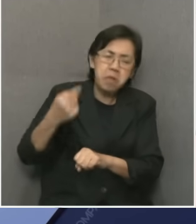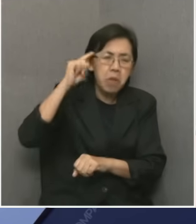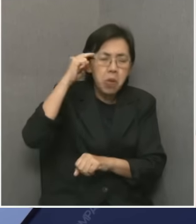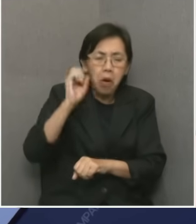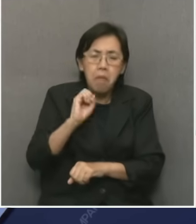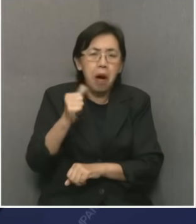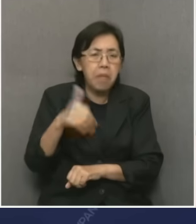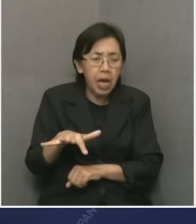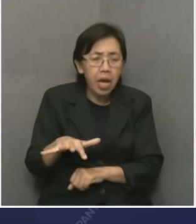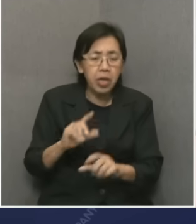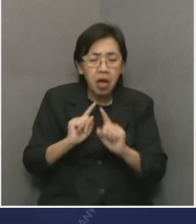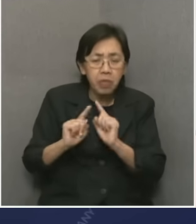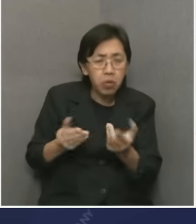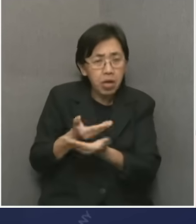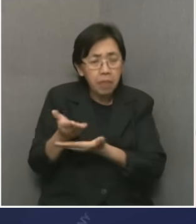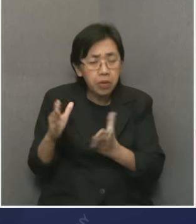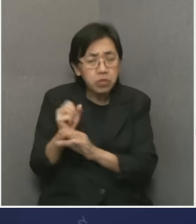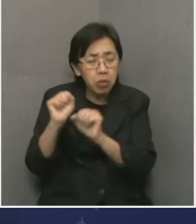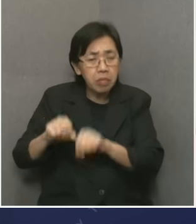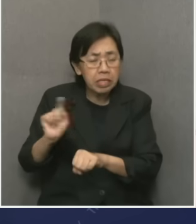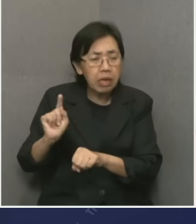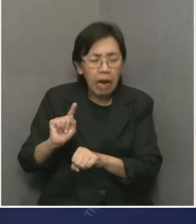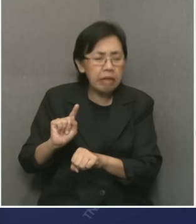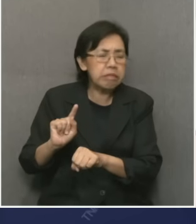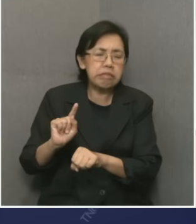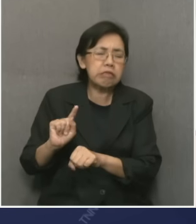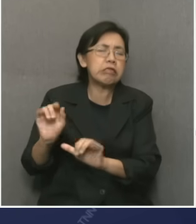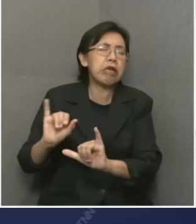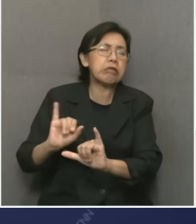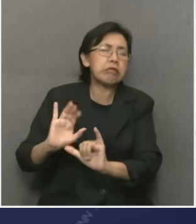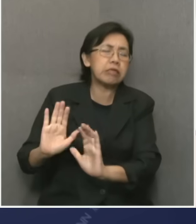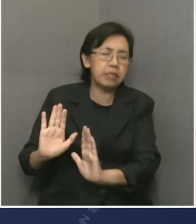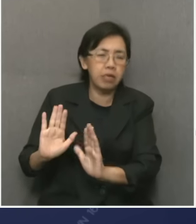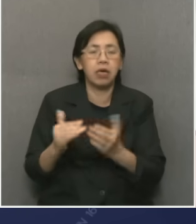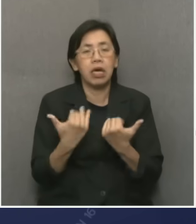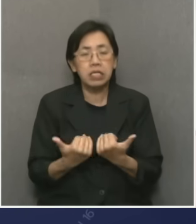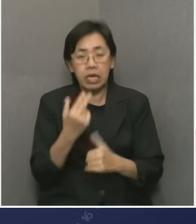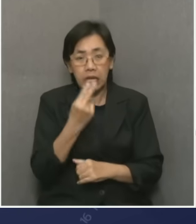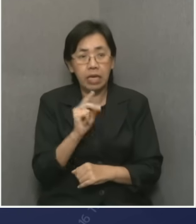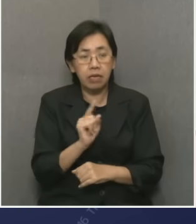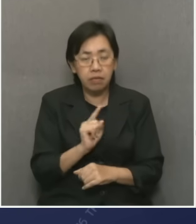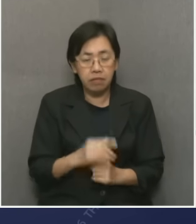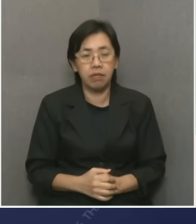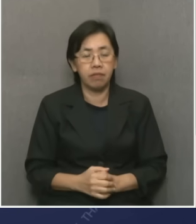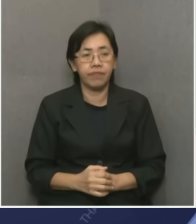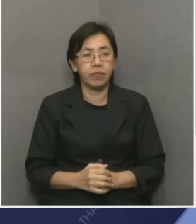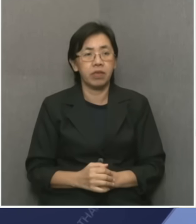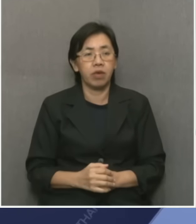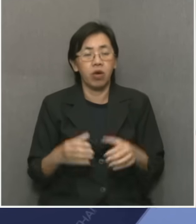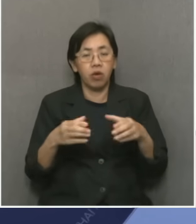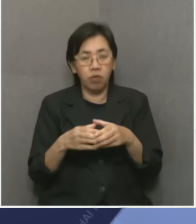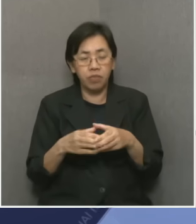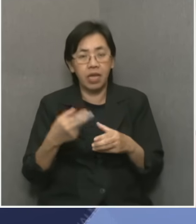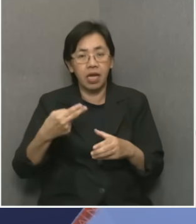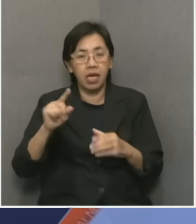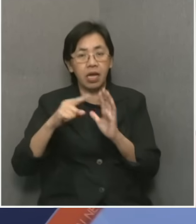ว่ามันจะมีการพูดคุยแล้วผลจะออกมาอย่างไรนะแต่ว่าขณะนี้เนี่ยสิ่งที่เราเห็นก็คือว่าทางกลุ่มของฮามา